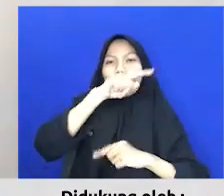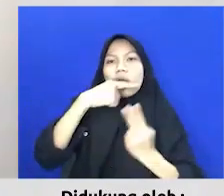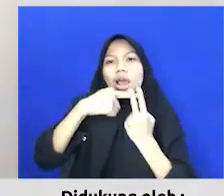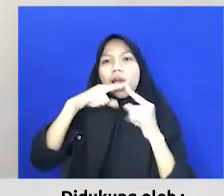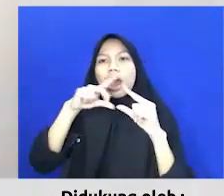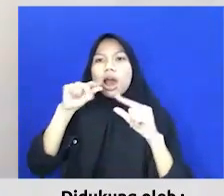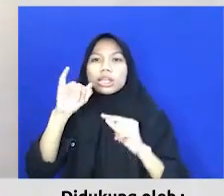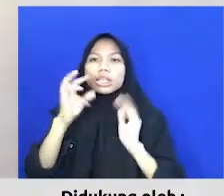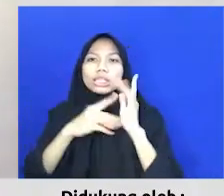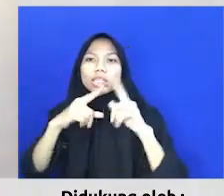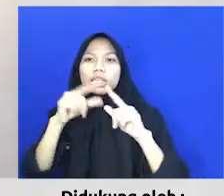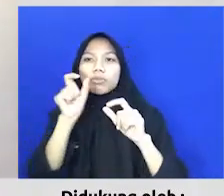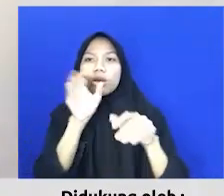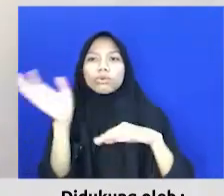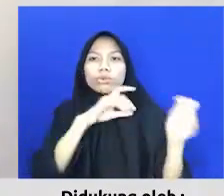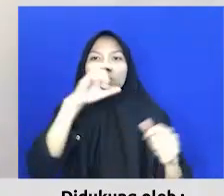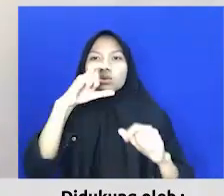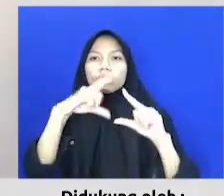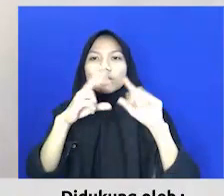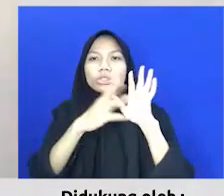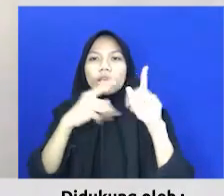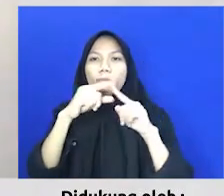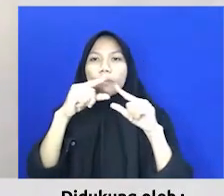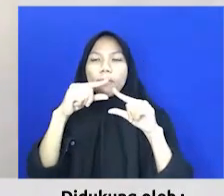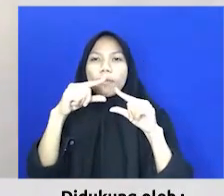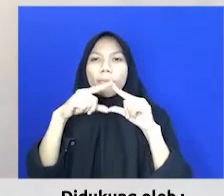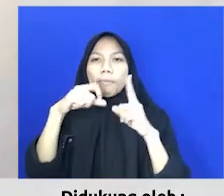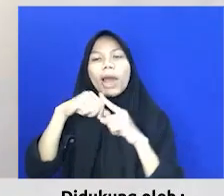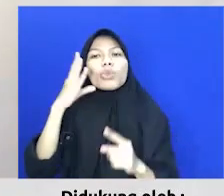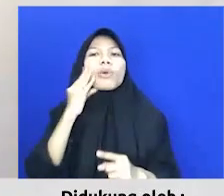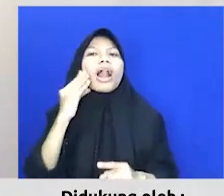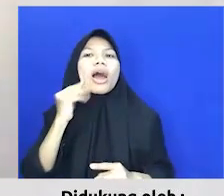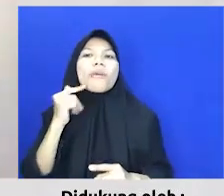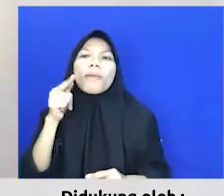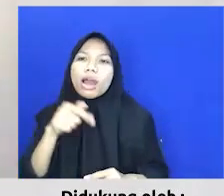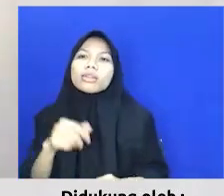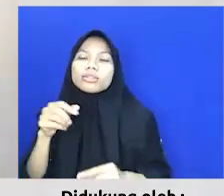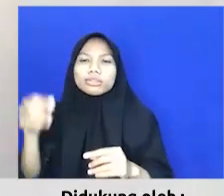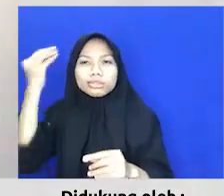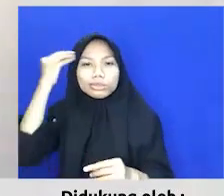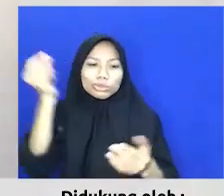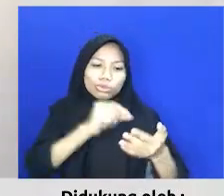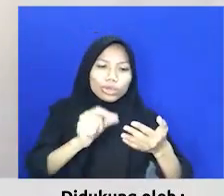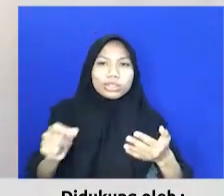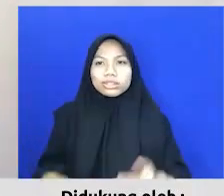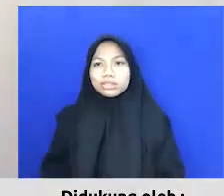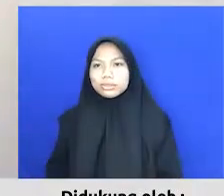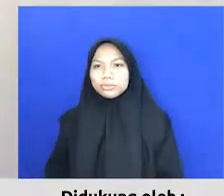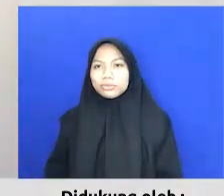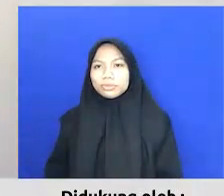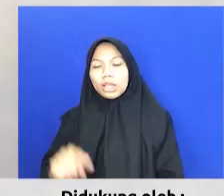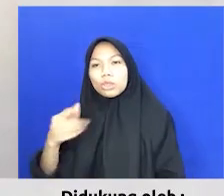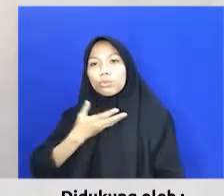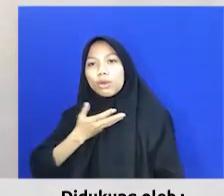dalam pengamatan Aris gitu, ini apa yang kemudian menjadi apa ya menjadi